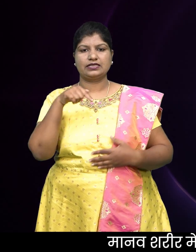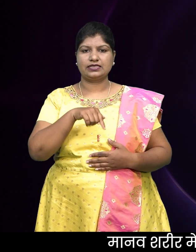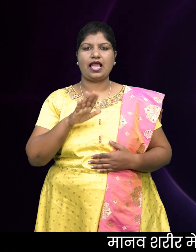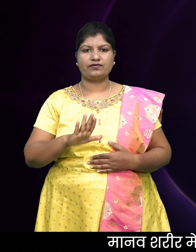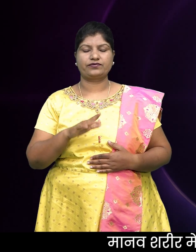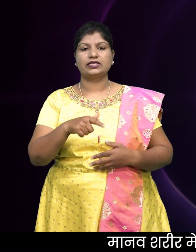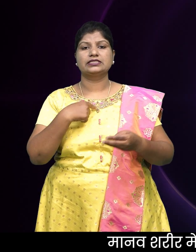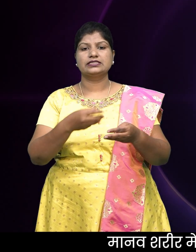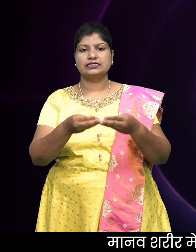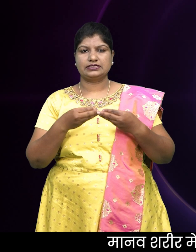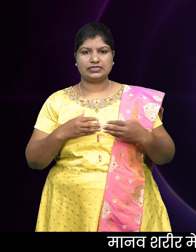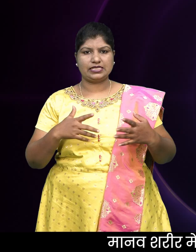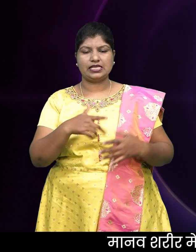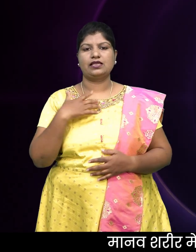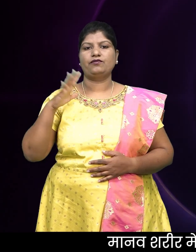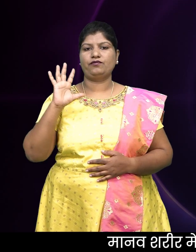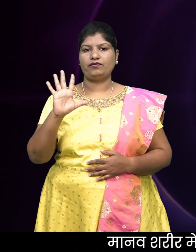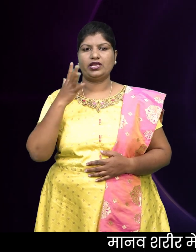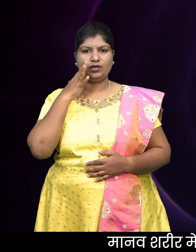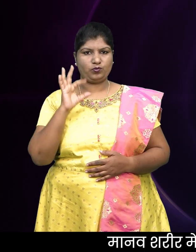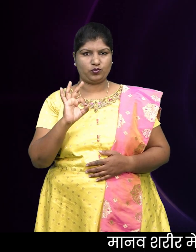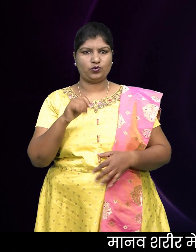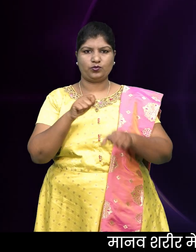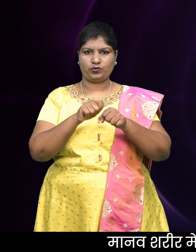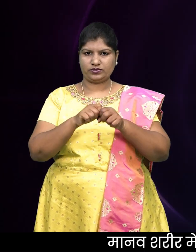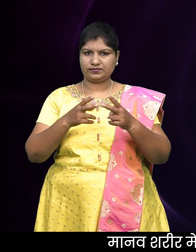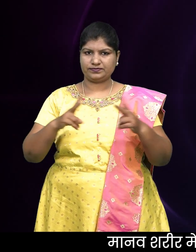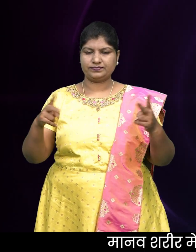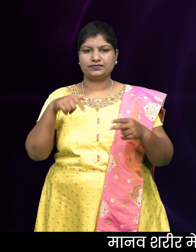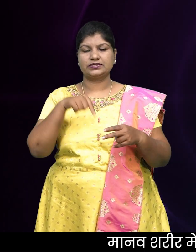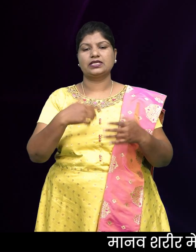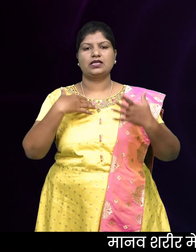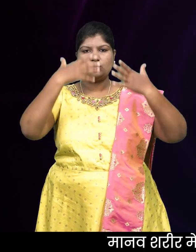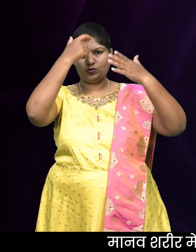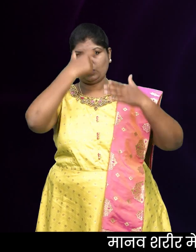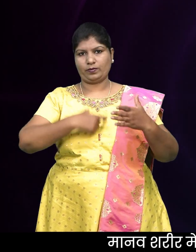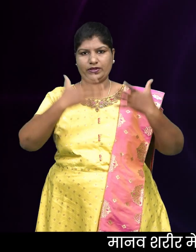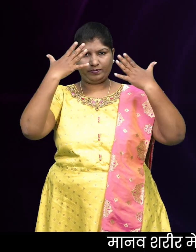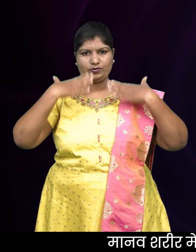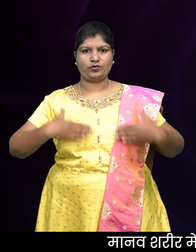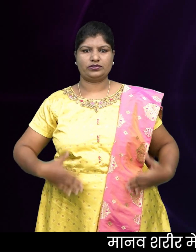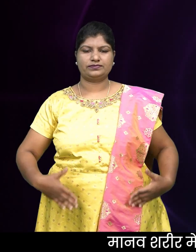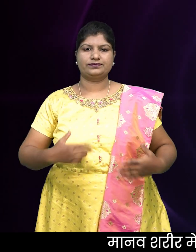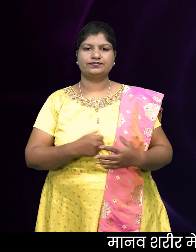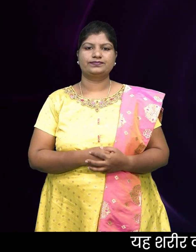मानव शरीर में कंकाल तंत्र 5 महत्वपूर्ण कार्य करता है।